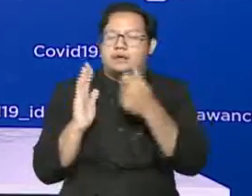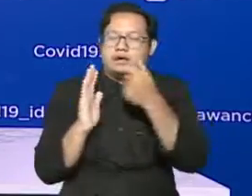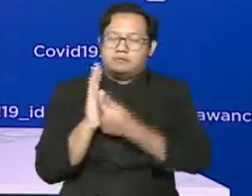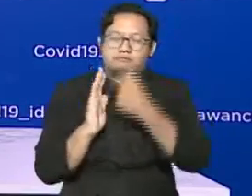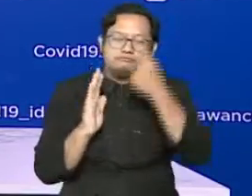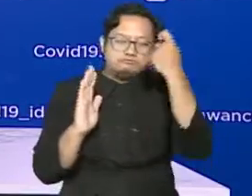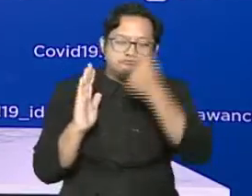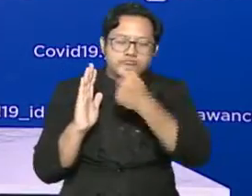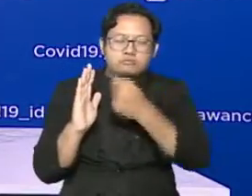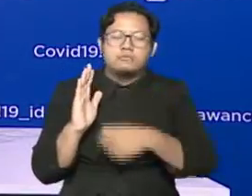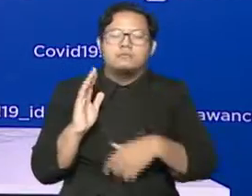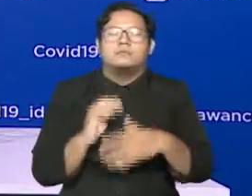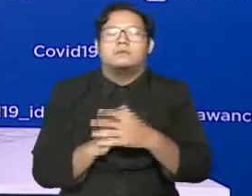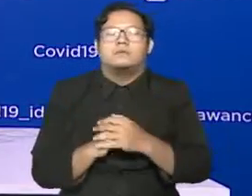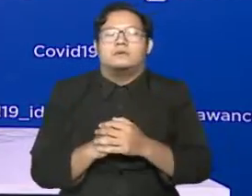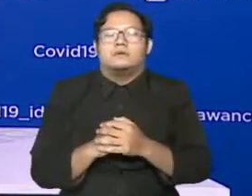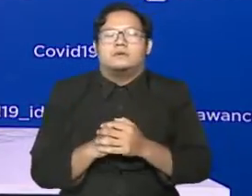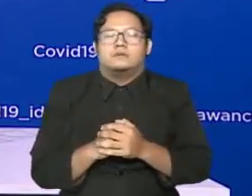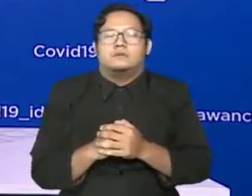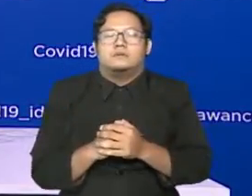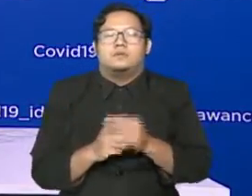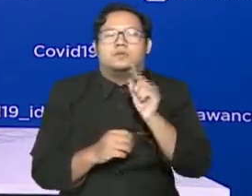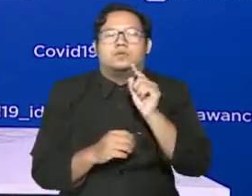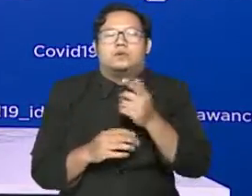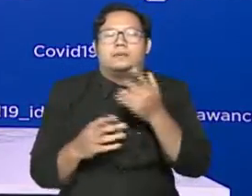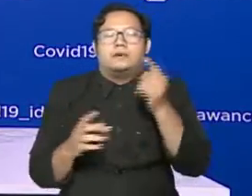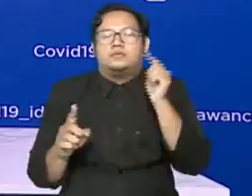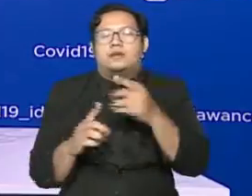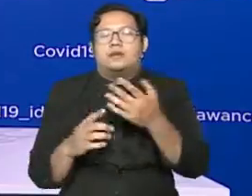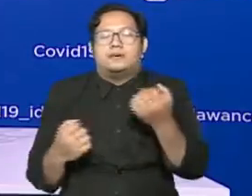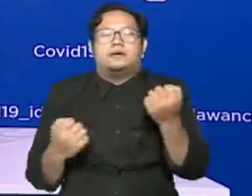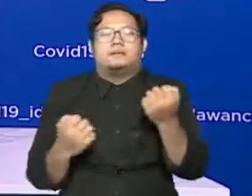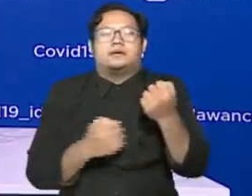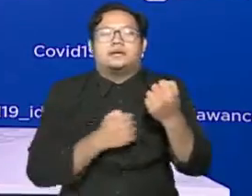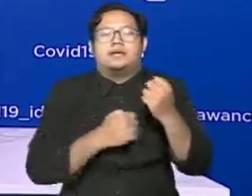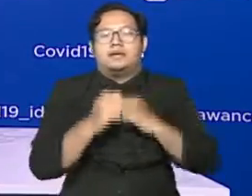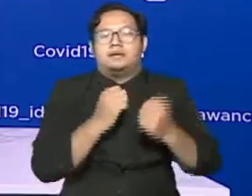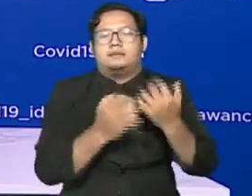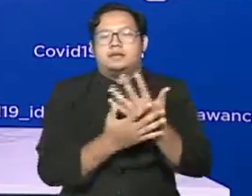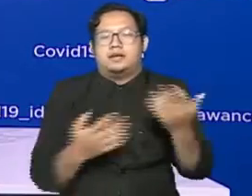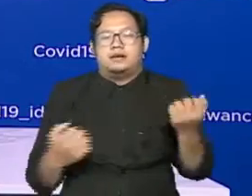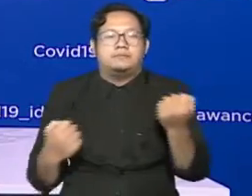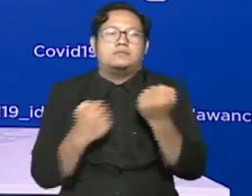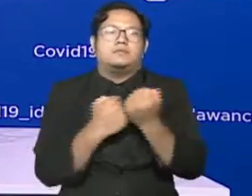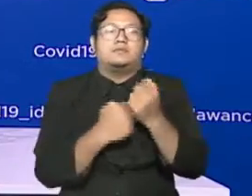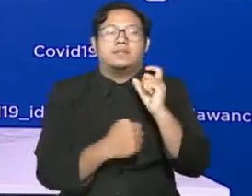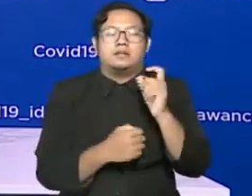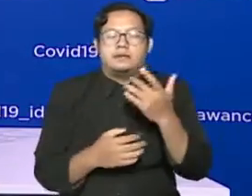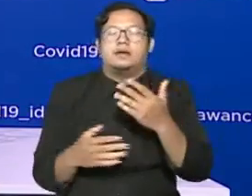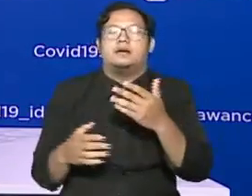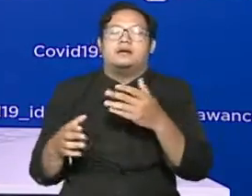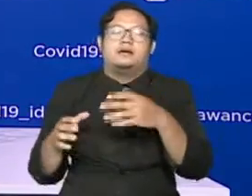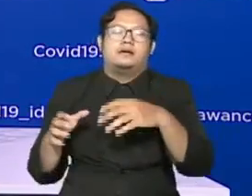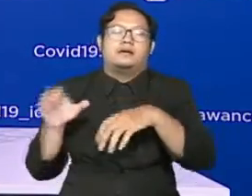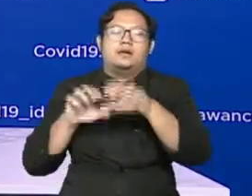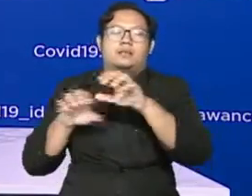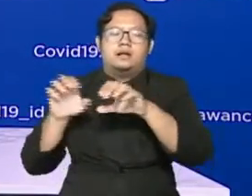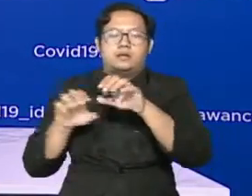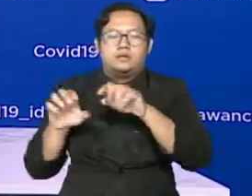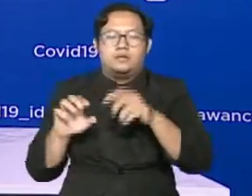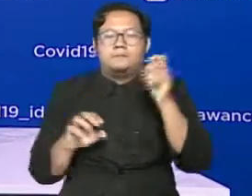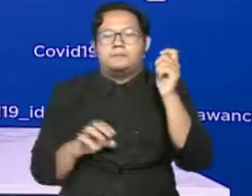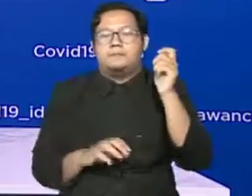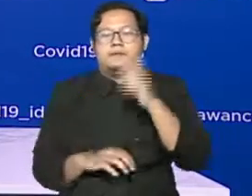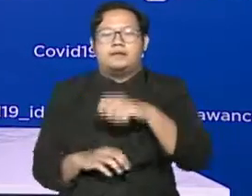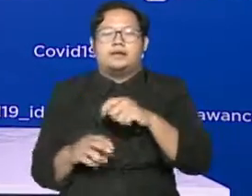v19 dapat mendukung kegiatan masyarakat dengan mengoptimalkan operasional Laboratorium dengan sumberdaya yang memadai